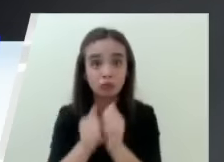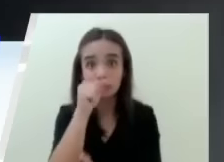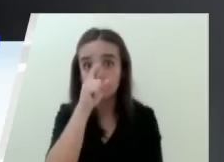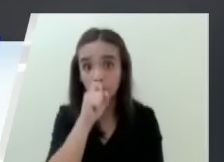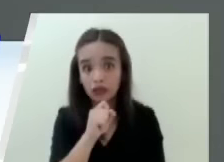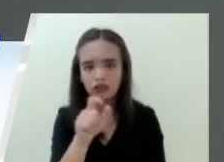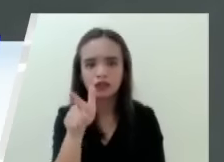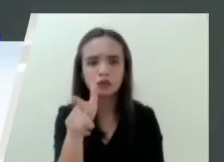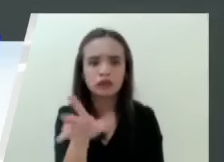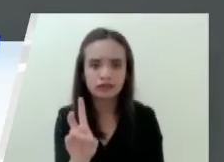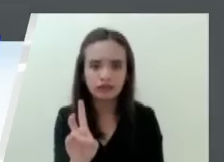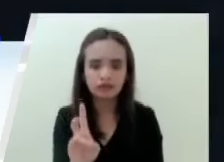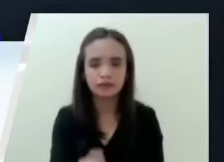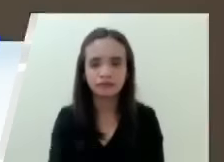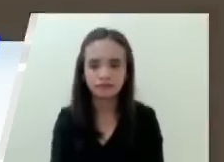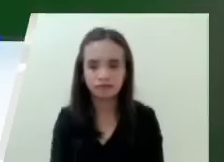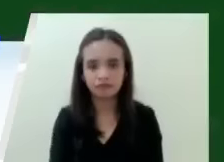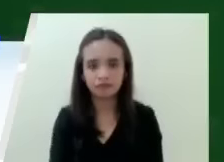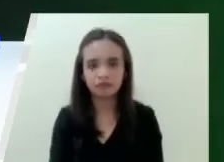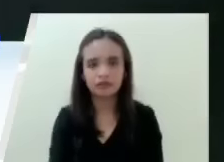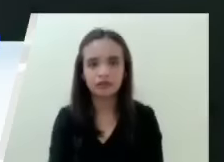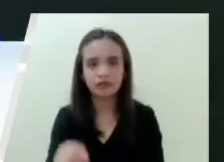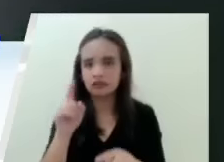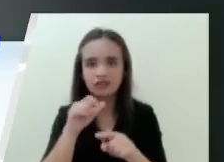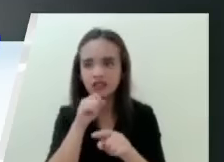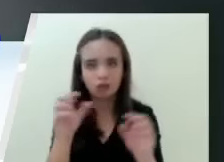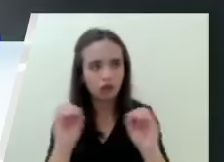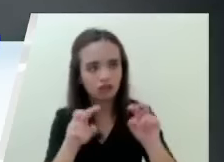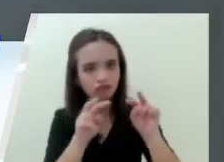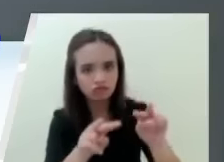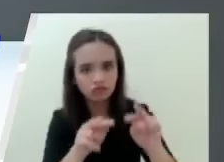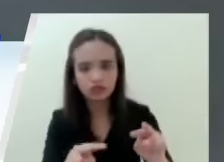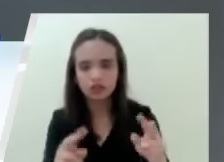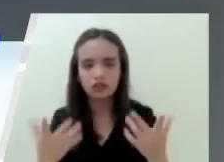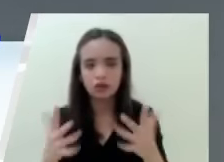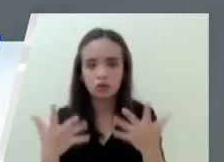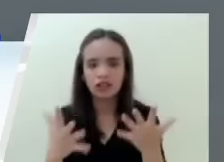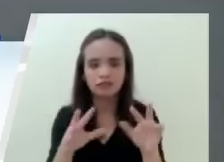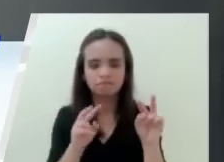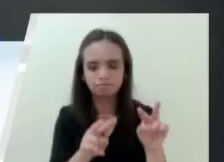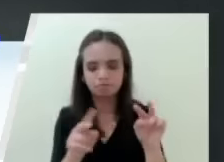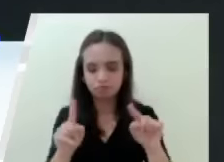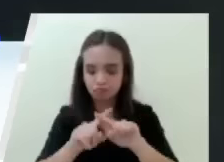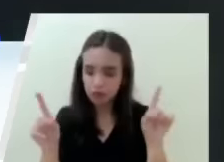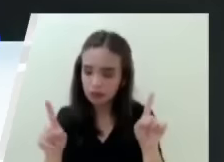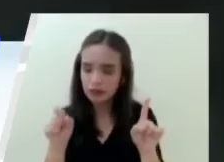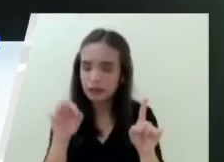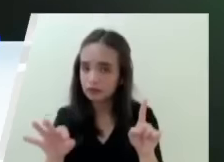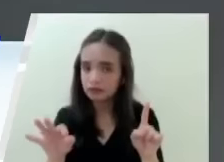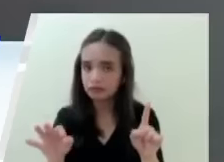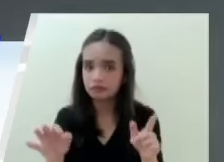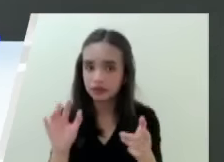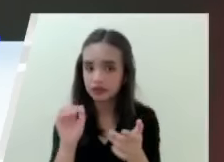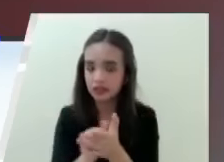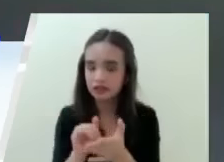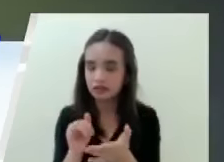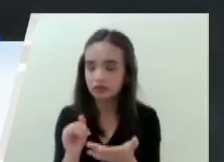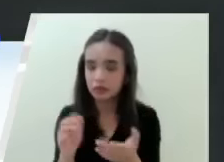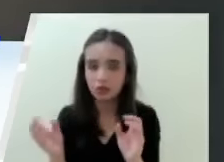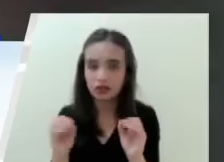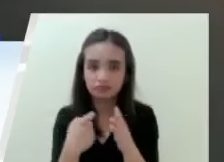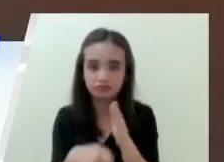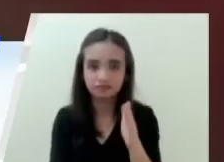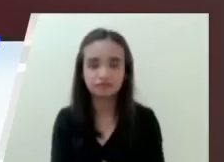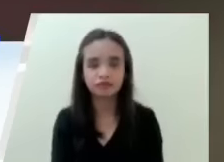years old, 18 years. Unregulated, kung naman lang nagsusupervise. Who knows kung niririg nila yon, walang taxes. Hinikayat